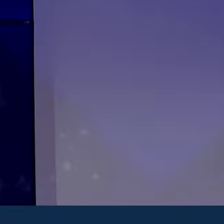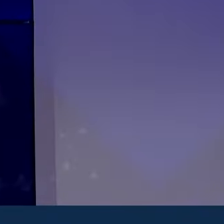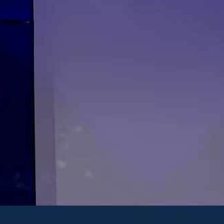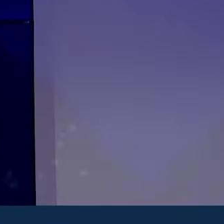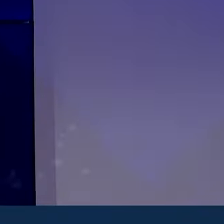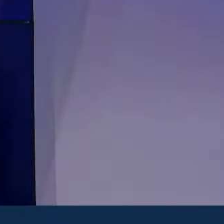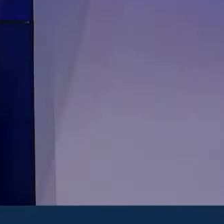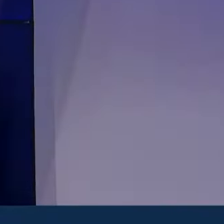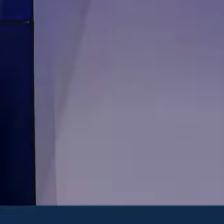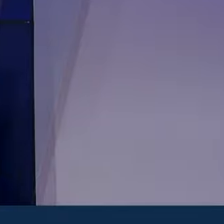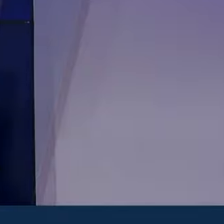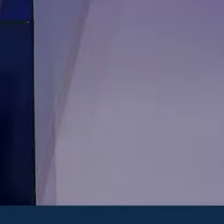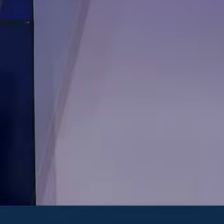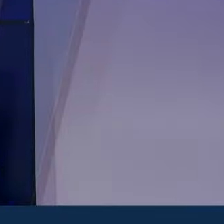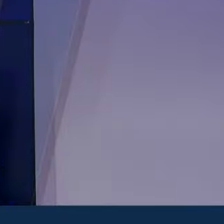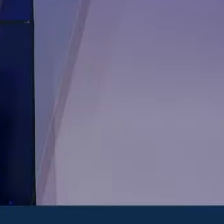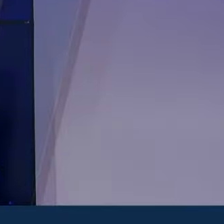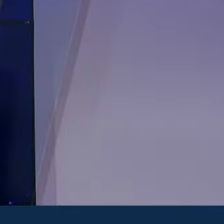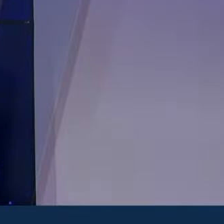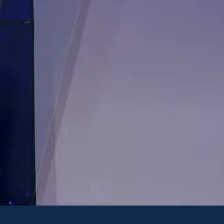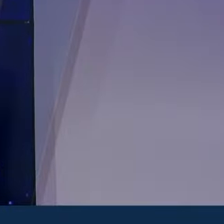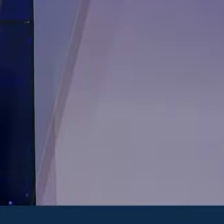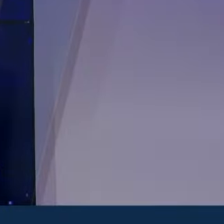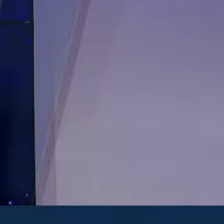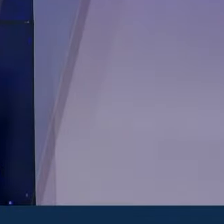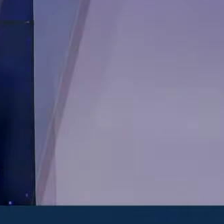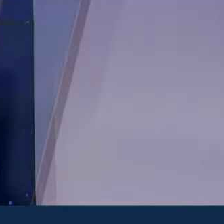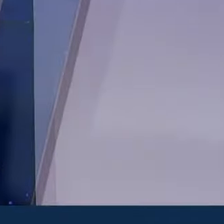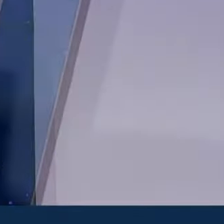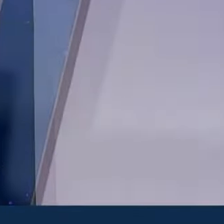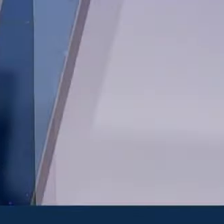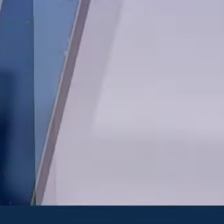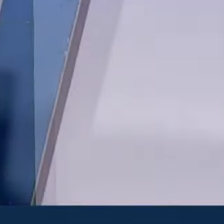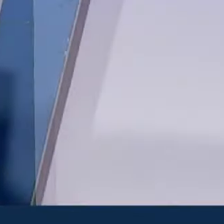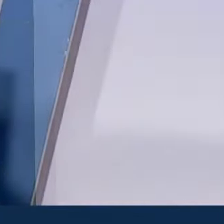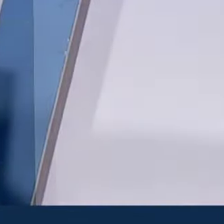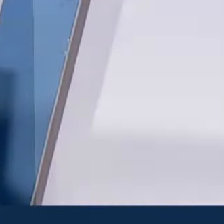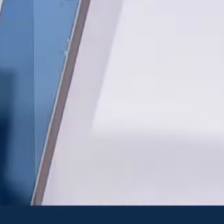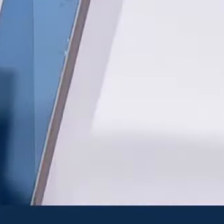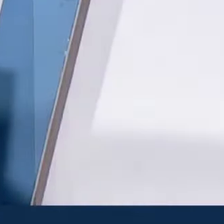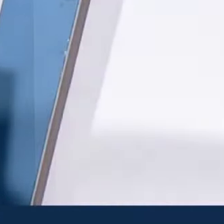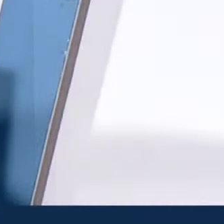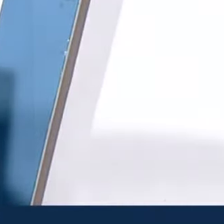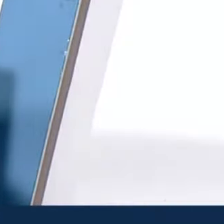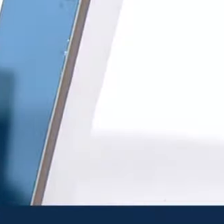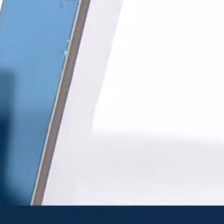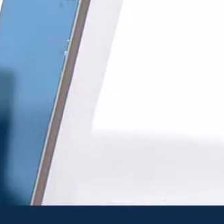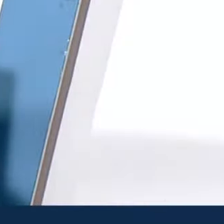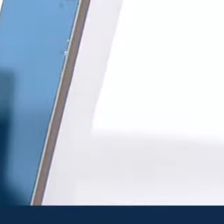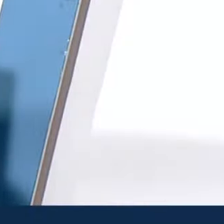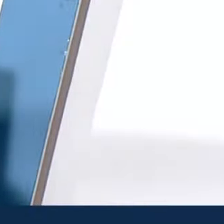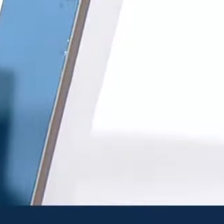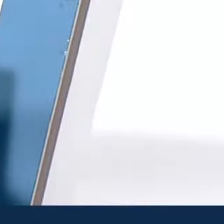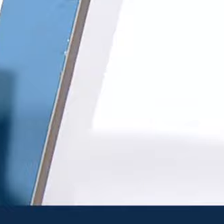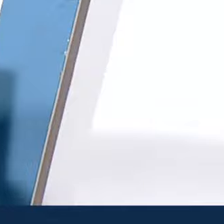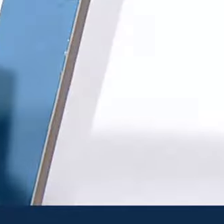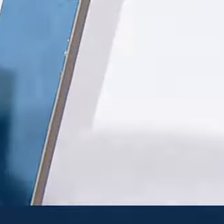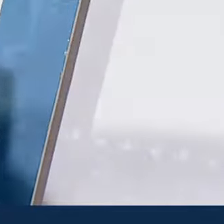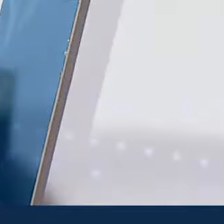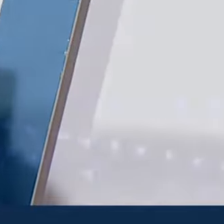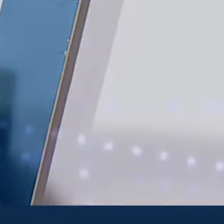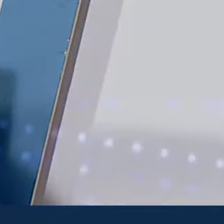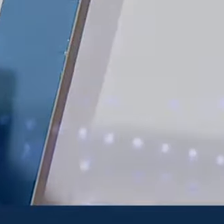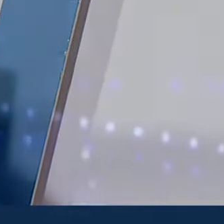edu y'umwana nwa Dede, baby si mama Dede, baby byinuza